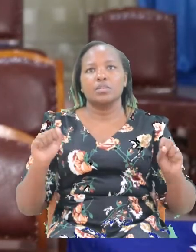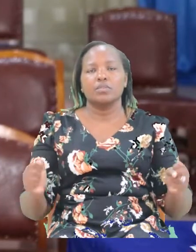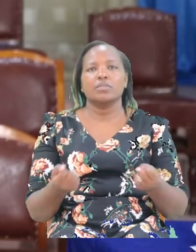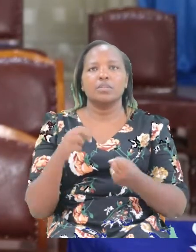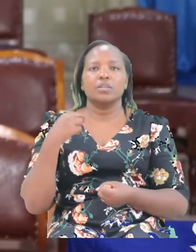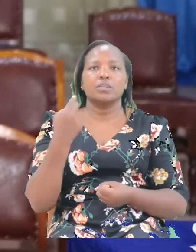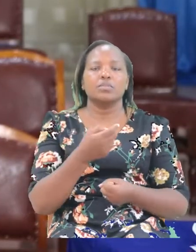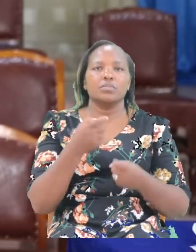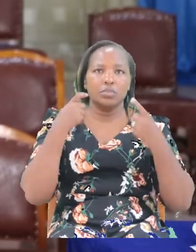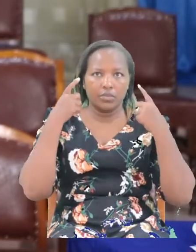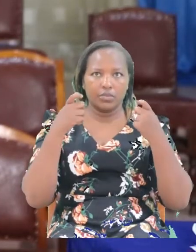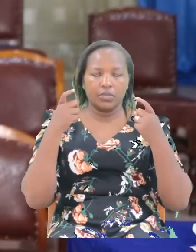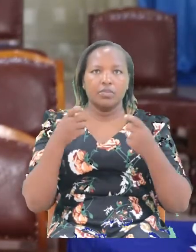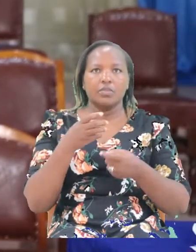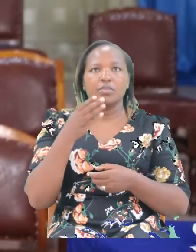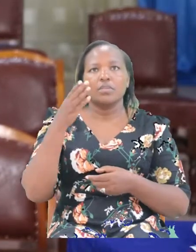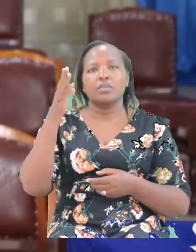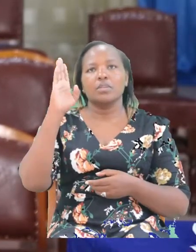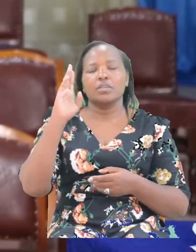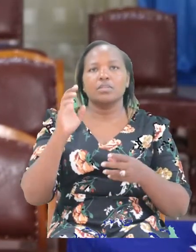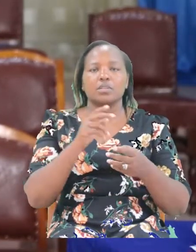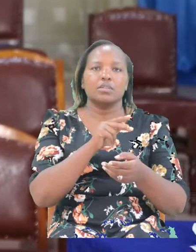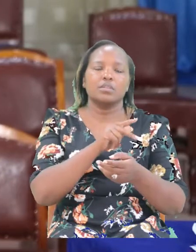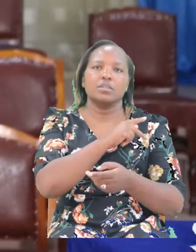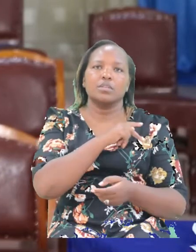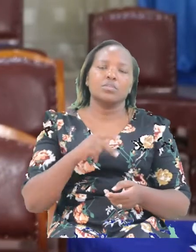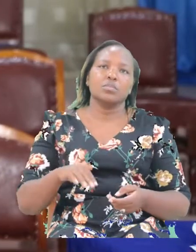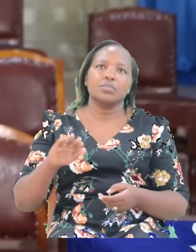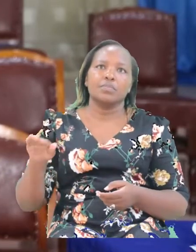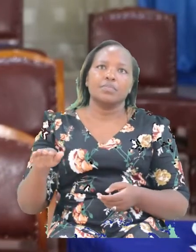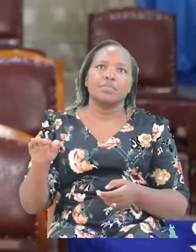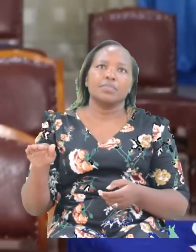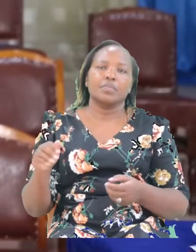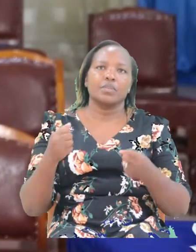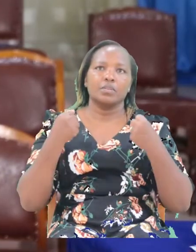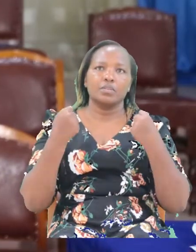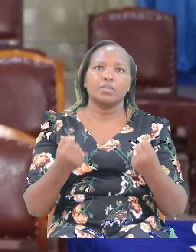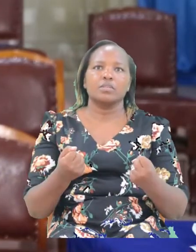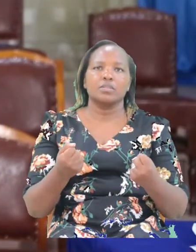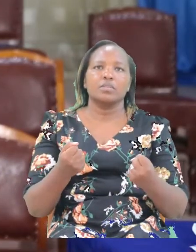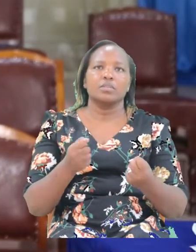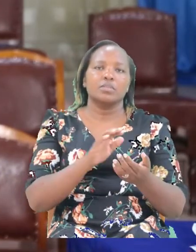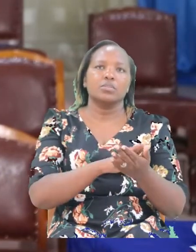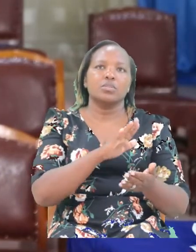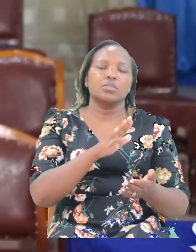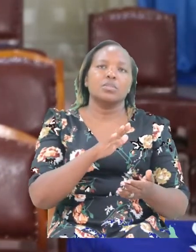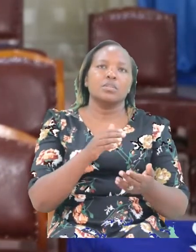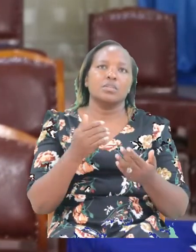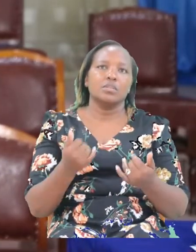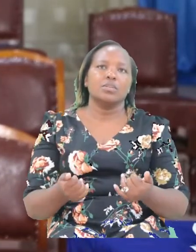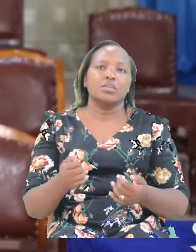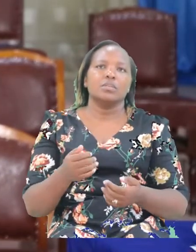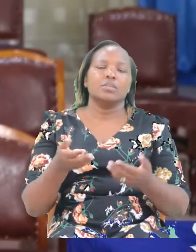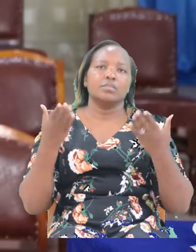utuokoe mauvuni. Kwa kuwa ufalme ni wako, na nguvu na utukufu